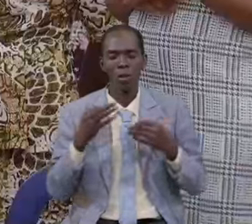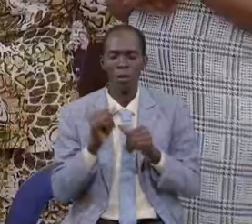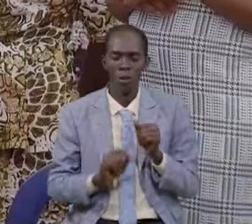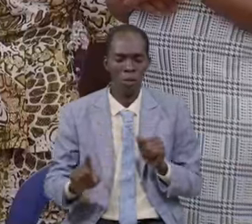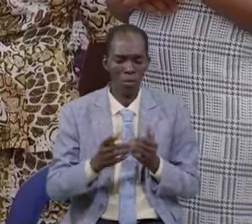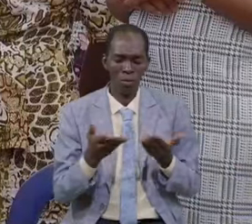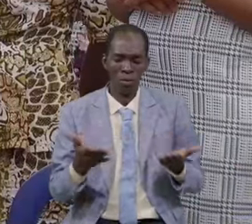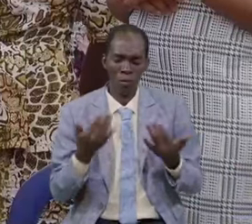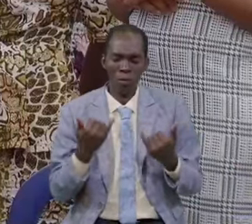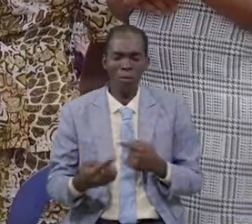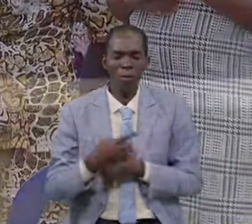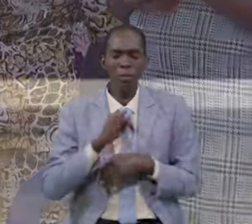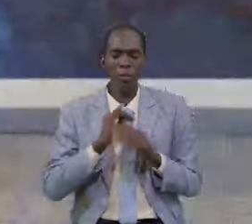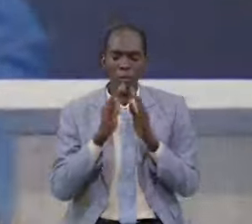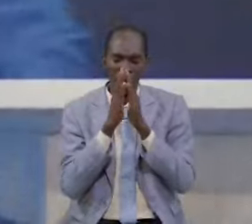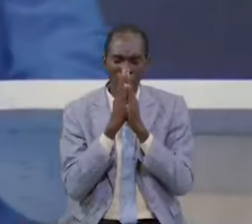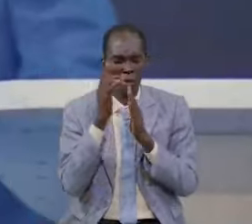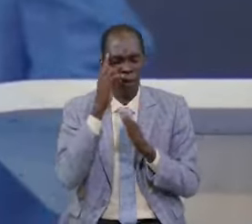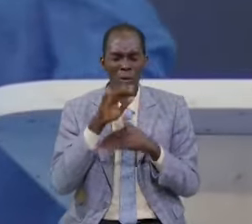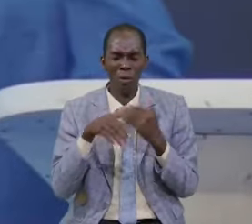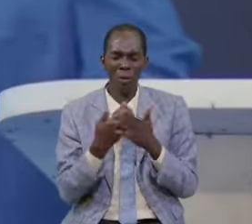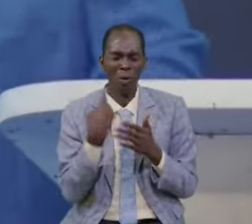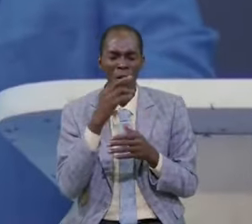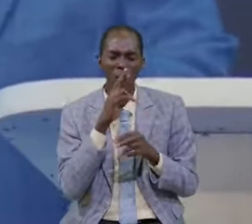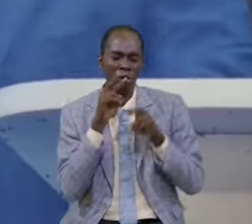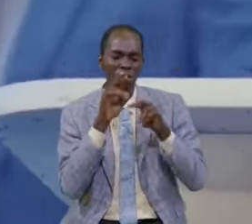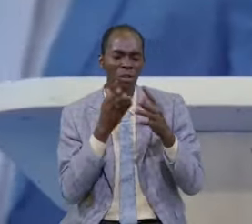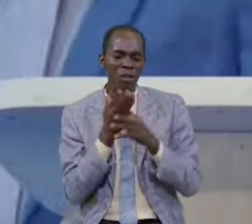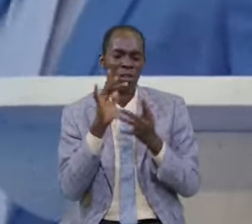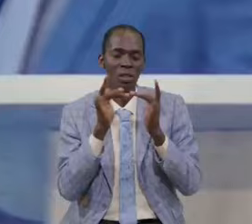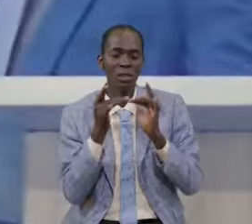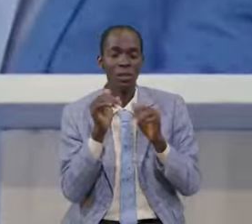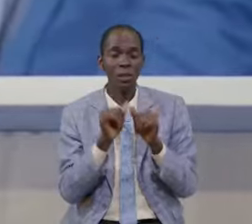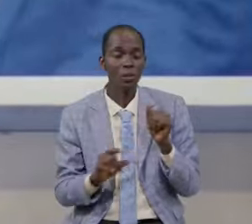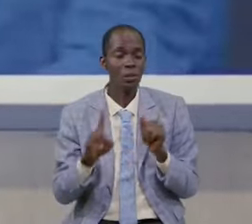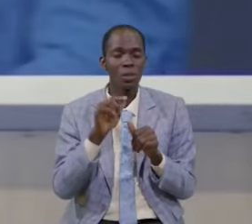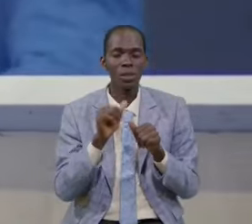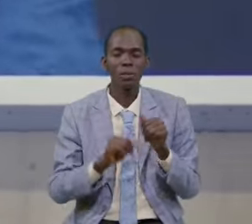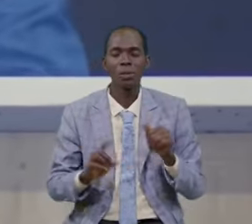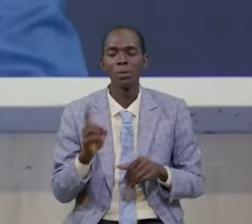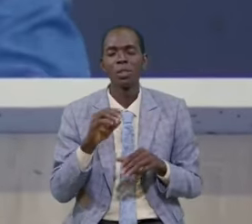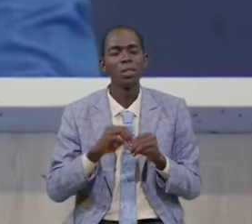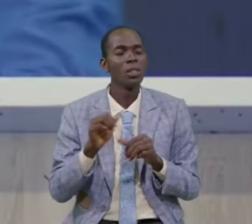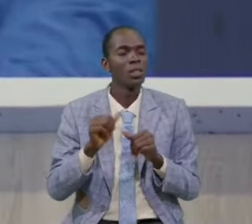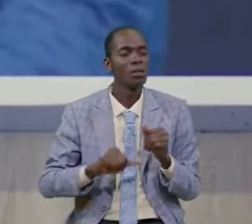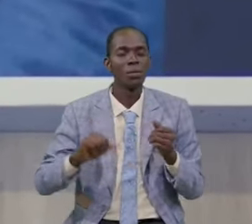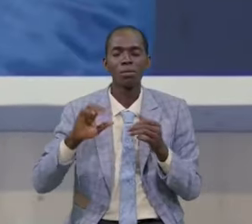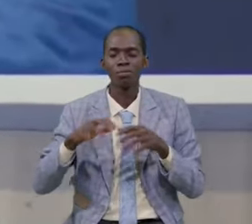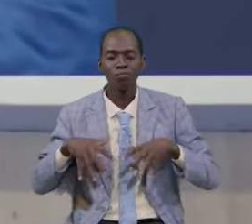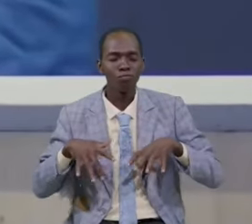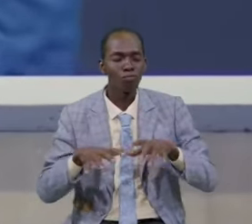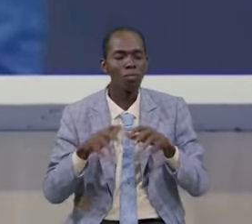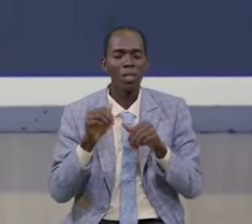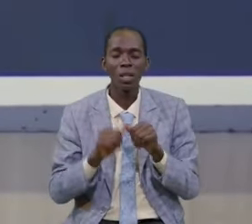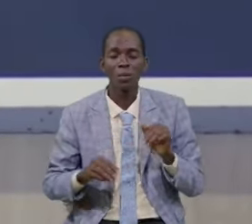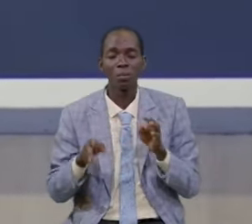je prie pour ceux qui sont en ligne. Partout. Dans chaque assemblée, dans chaque continent.